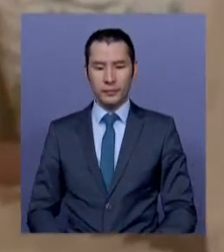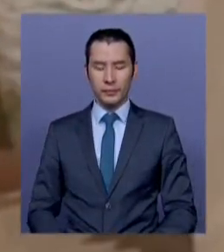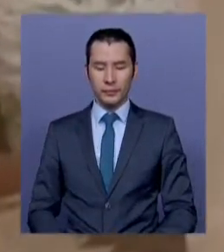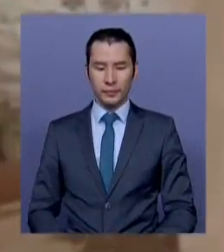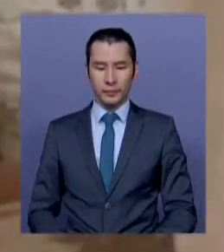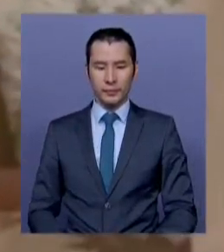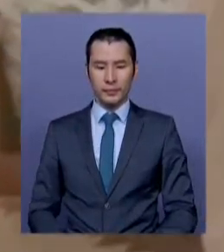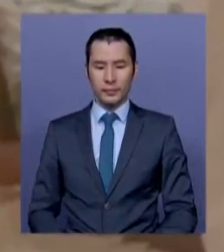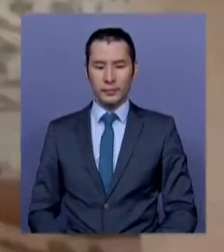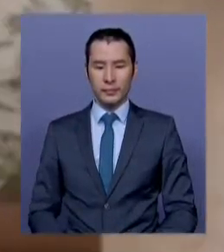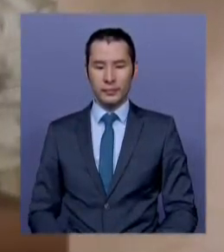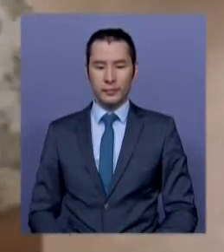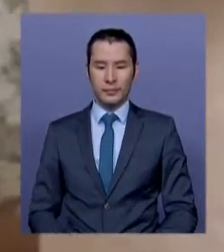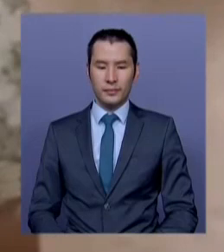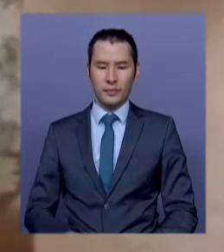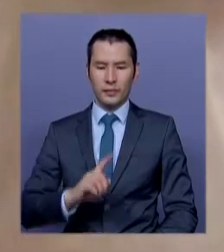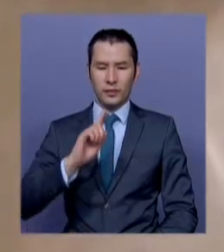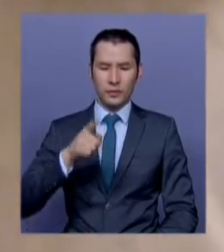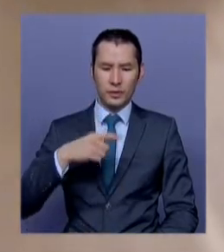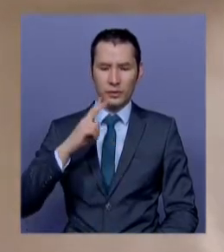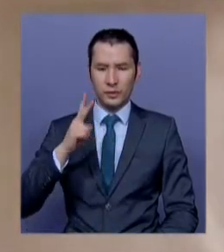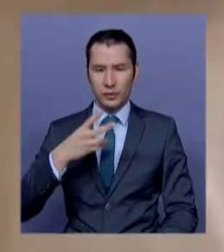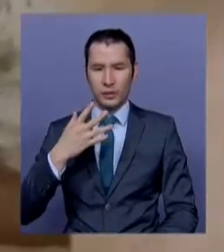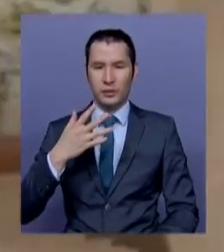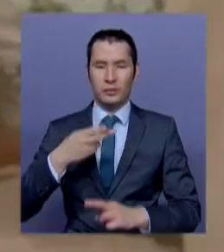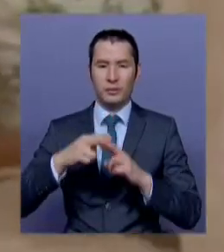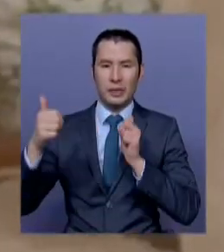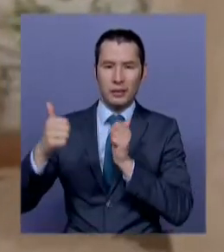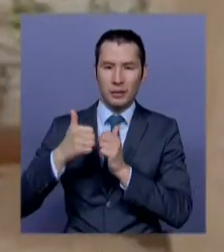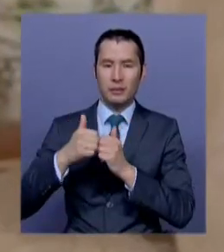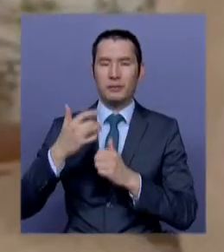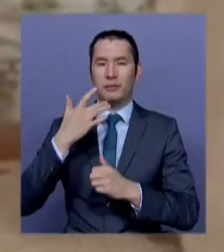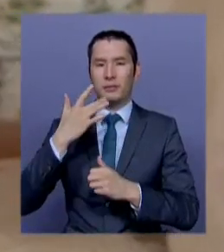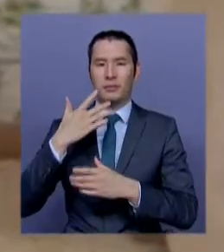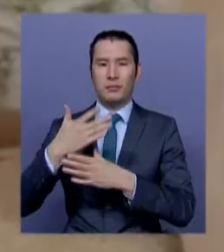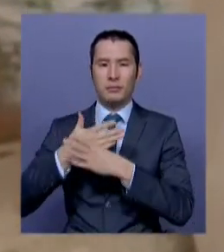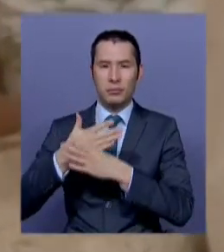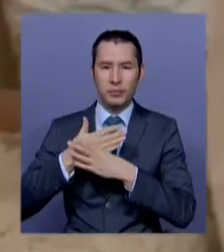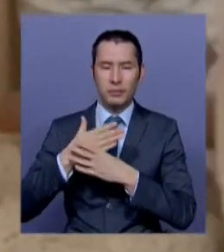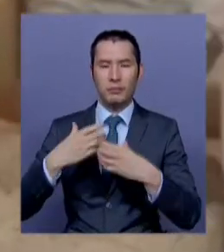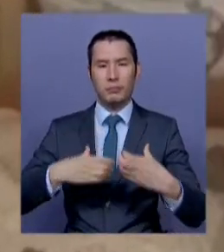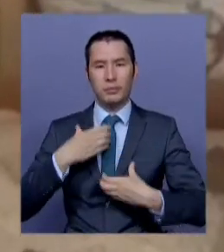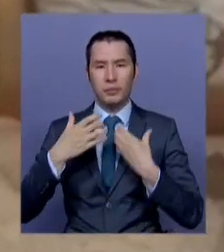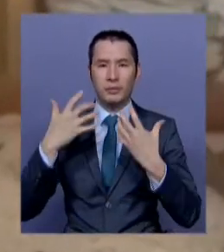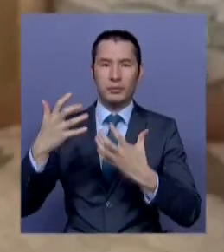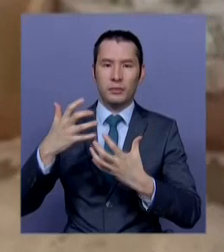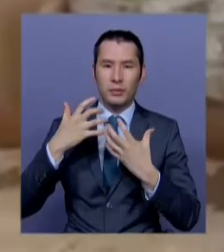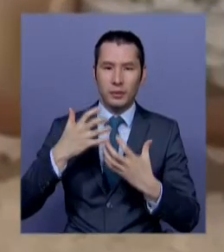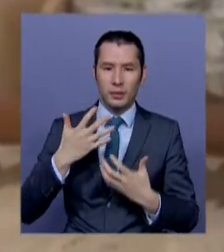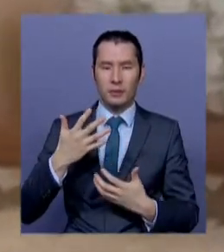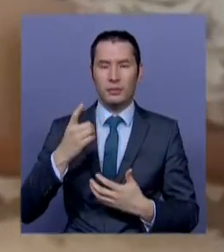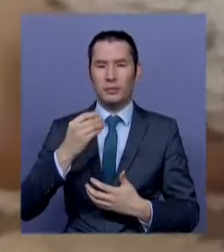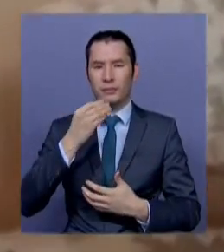бізді қолпаштап, біздің жағдайымызды минут сайын кіріп сұрап, бізге керемет